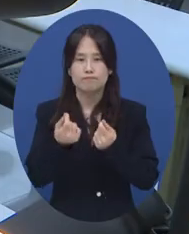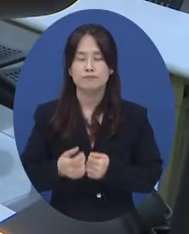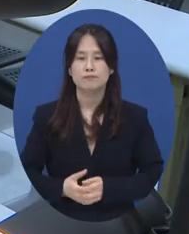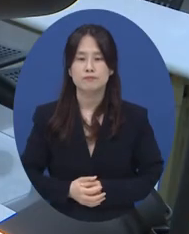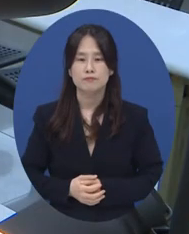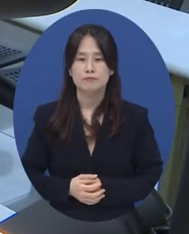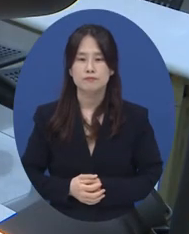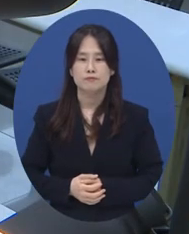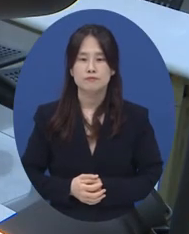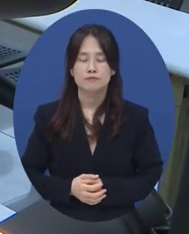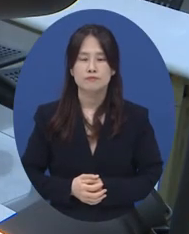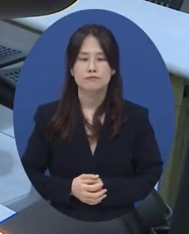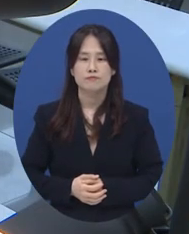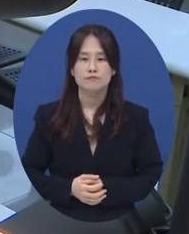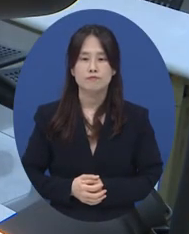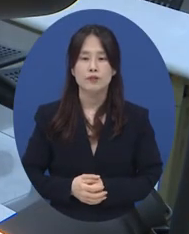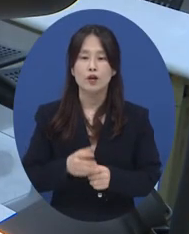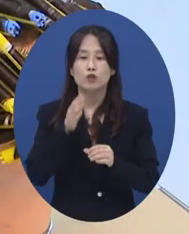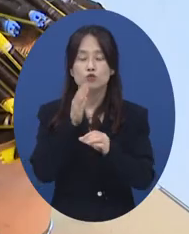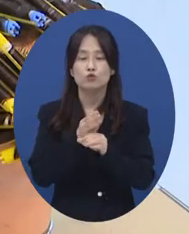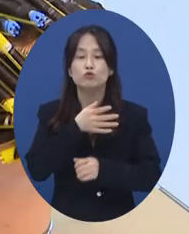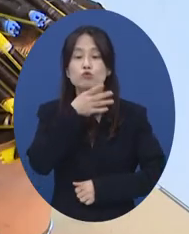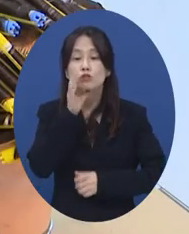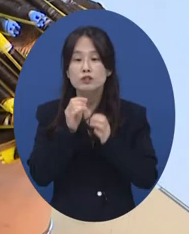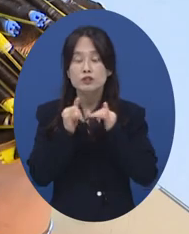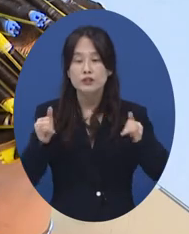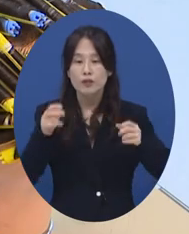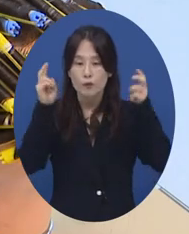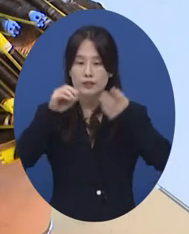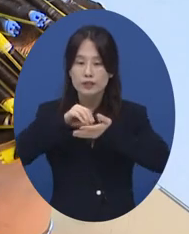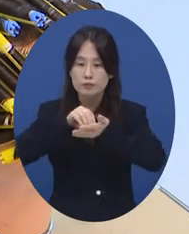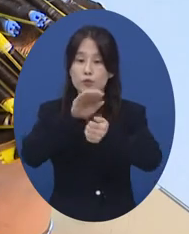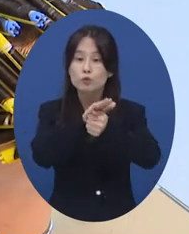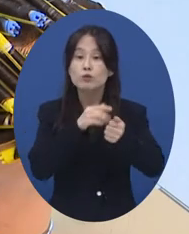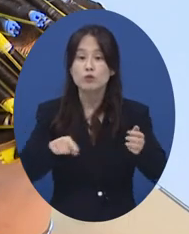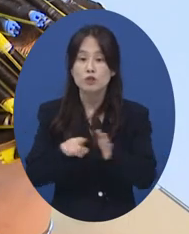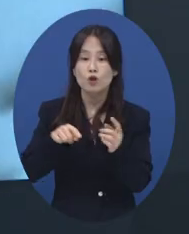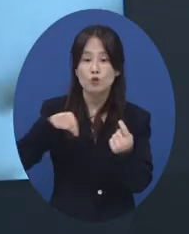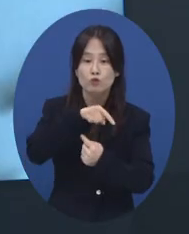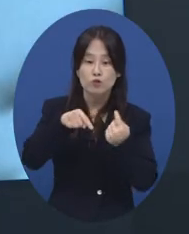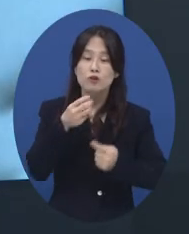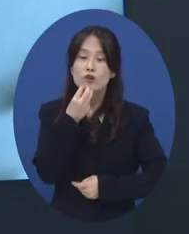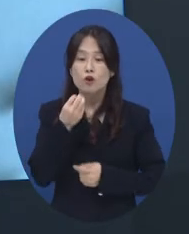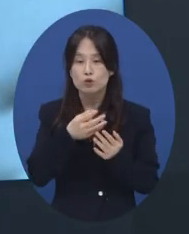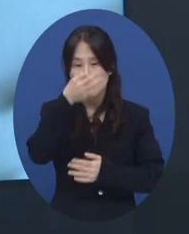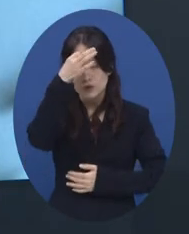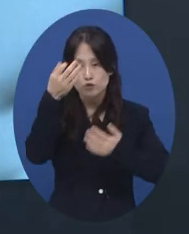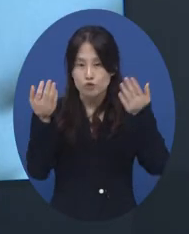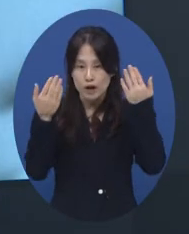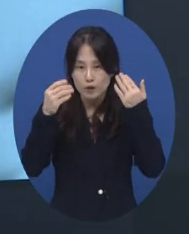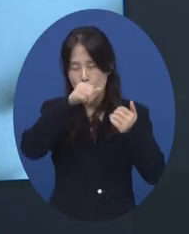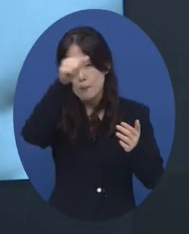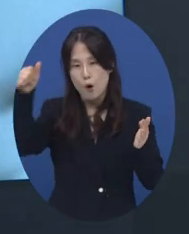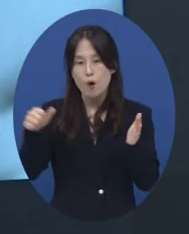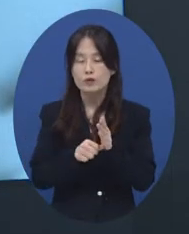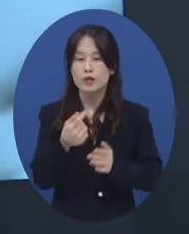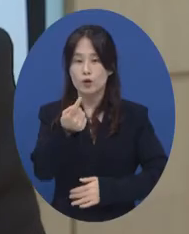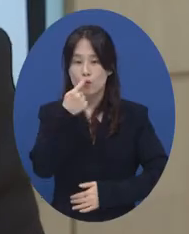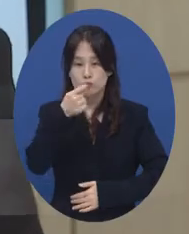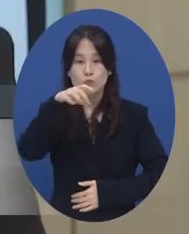같습니다. 경기도가 중장년들의 취창업을 돕기 위해 운영 중인 경기도 기술학교의 한 평생교육